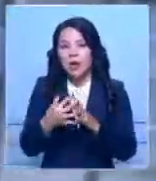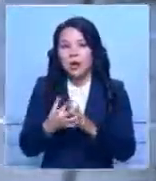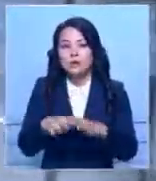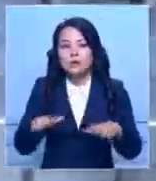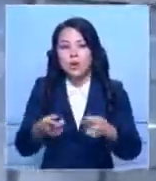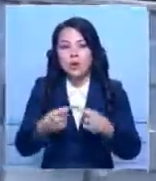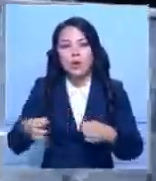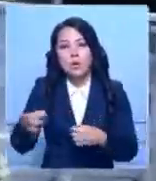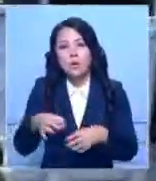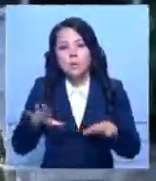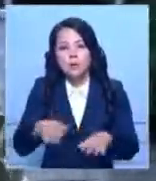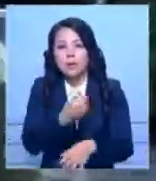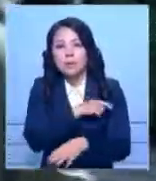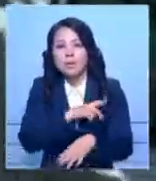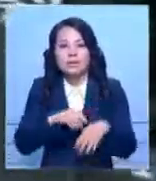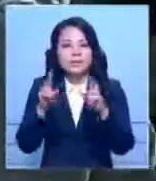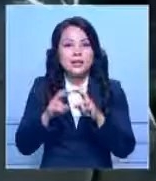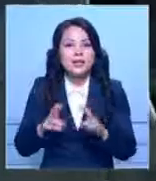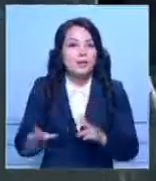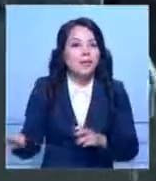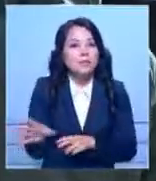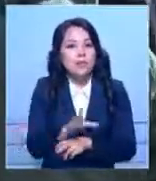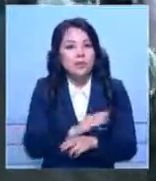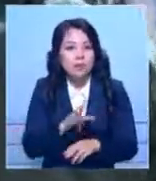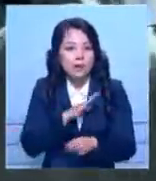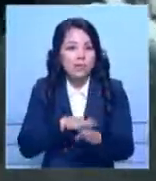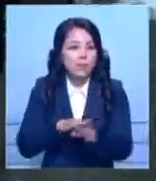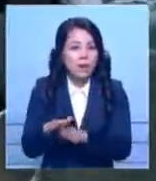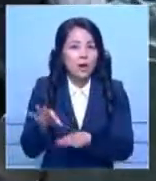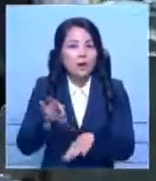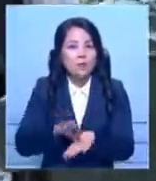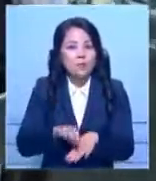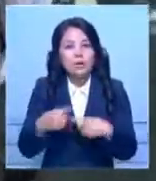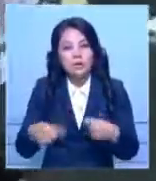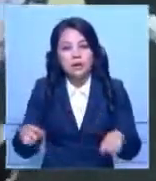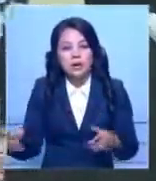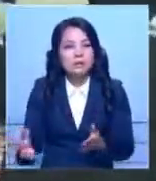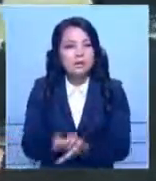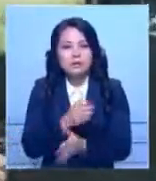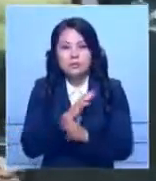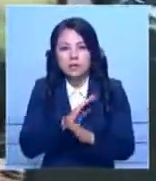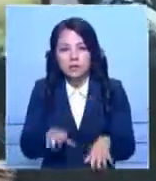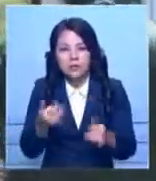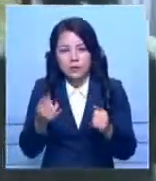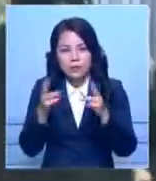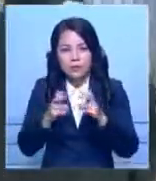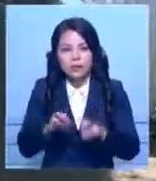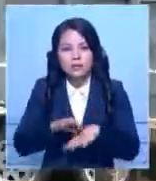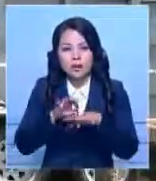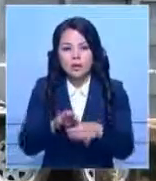округтегі барлық мал тексерілген. Әзірге ауыр індеттің белгілері басқа малдан табылмапты.